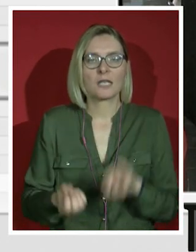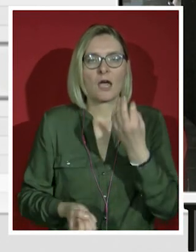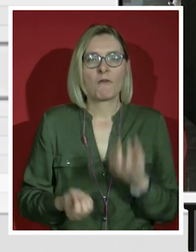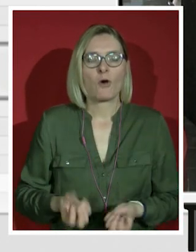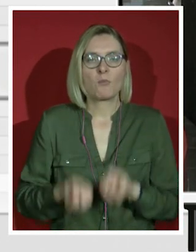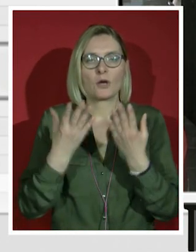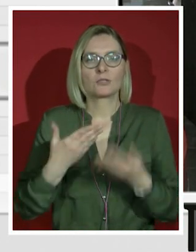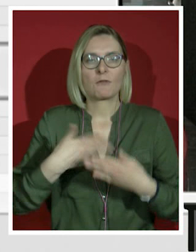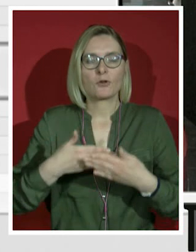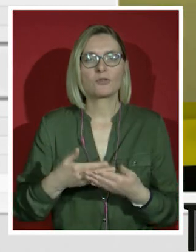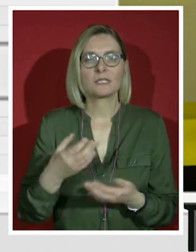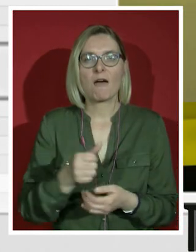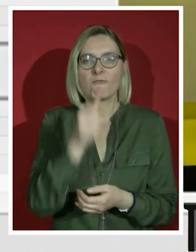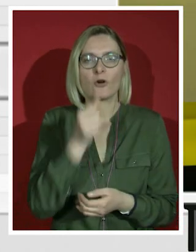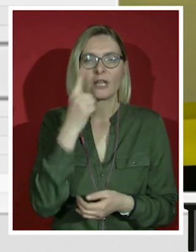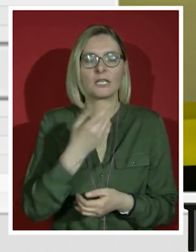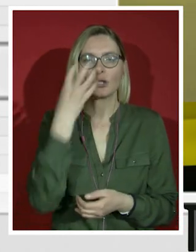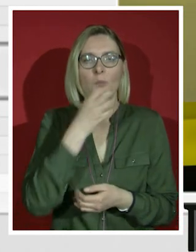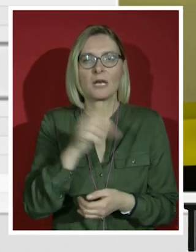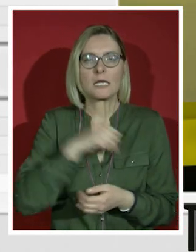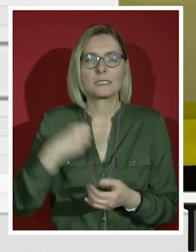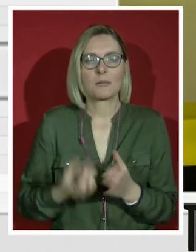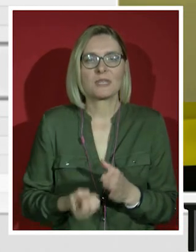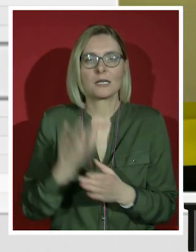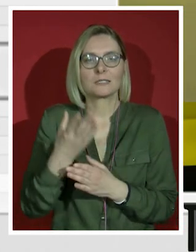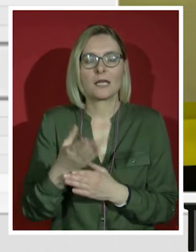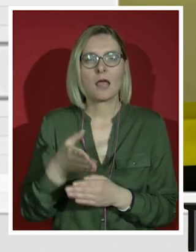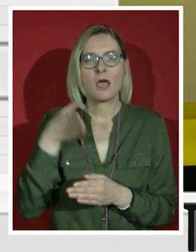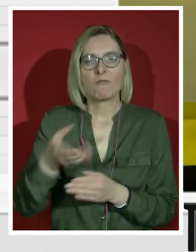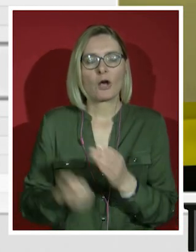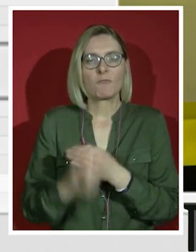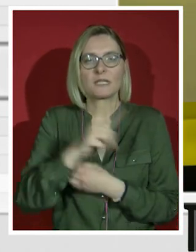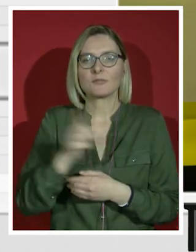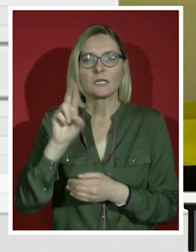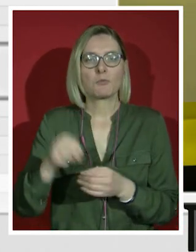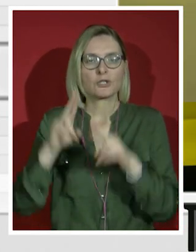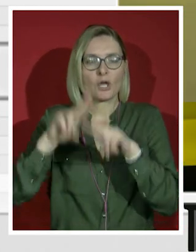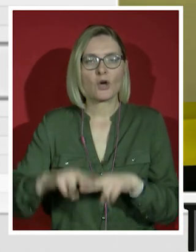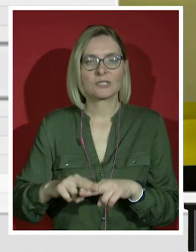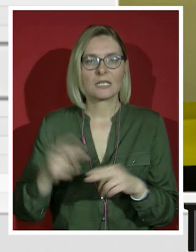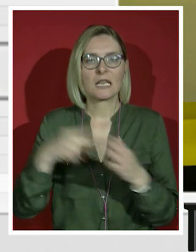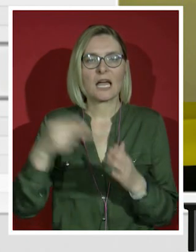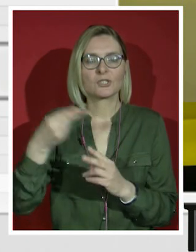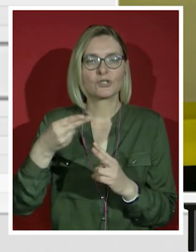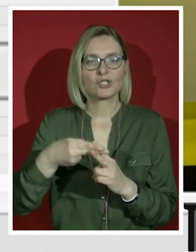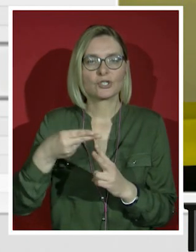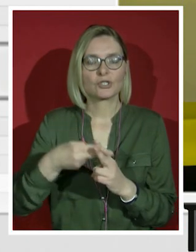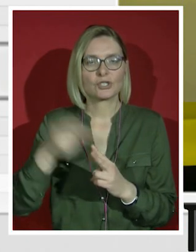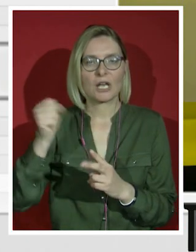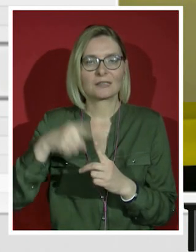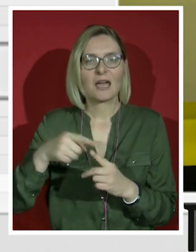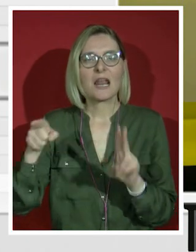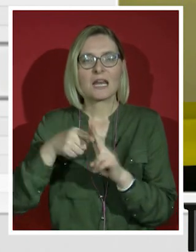вода и топлина. И самите растенија на таков предизвик не можат да обстојат и да лачат нектар за да може пчелата да го искористи сиот тој